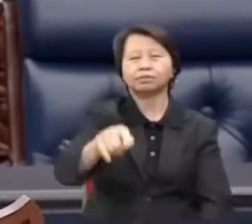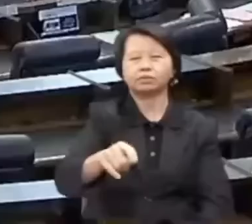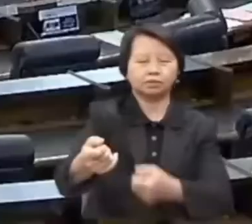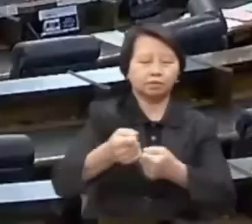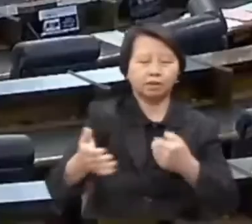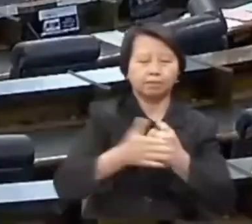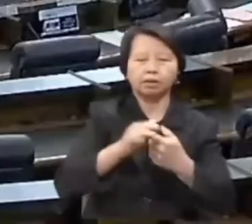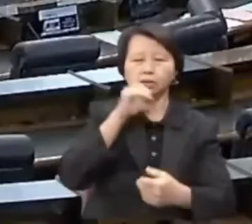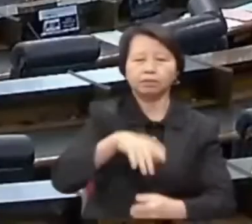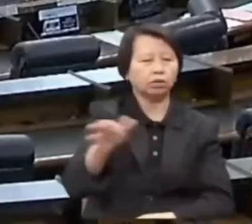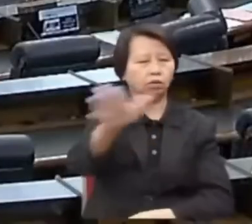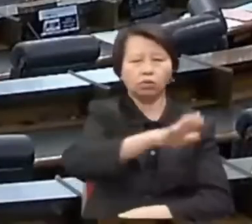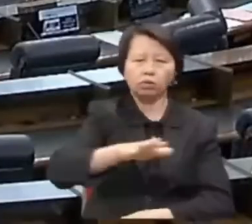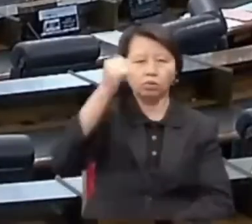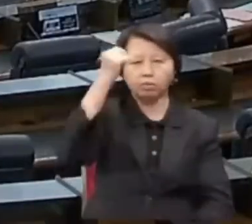semua